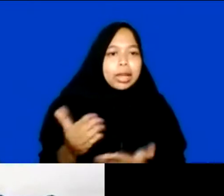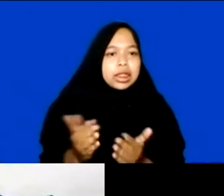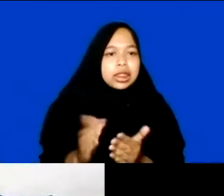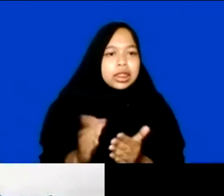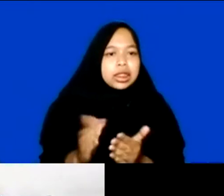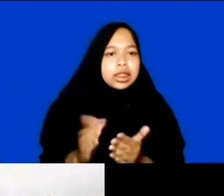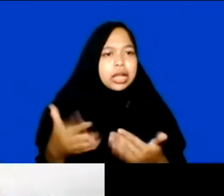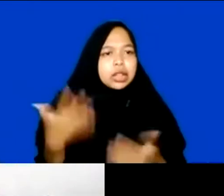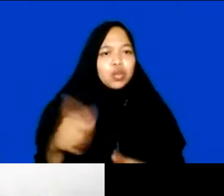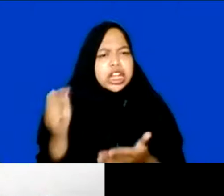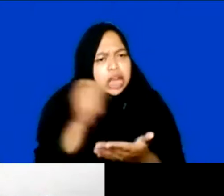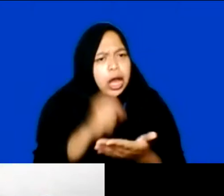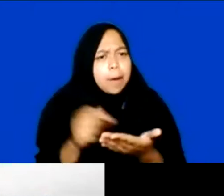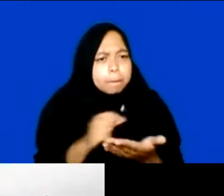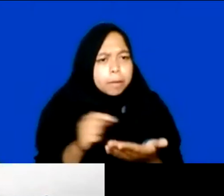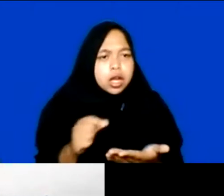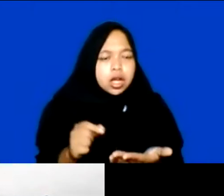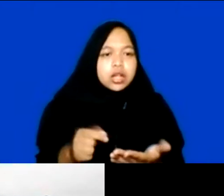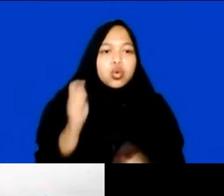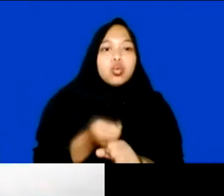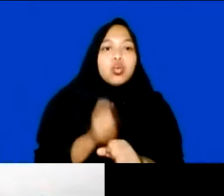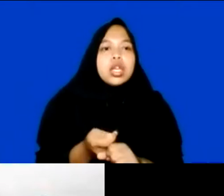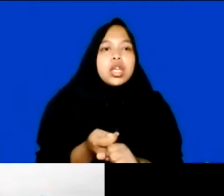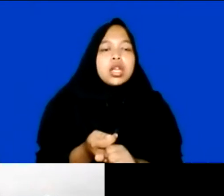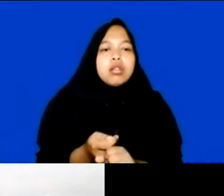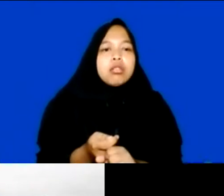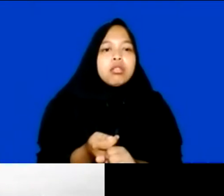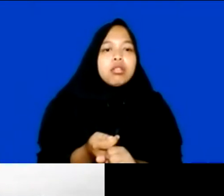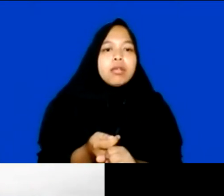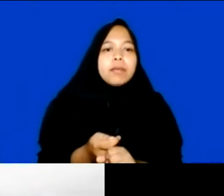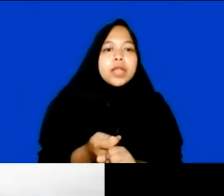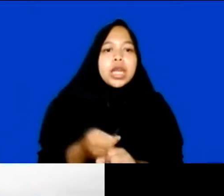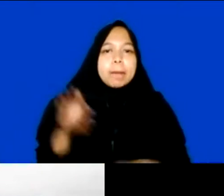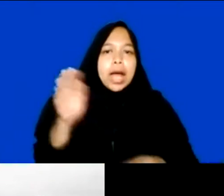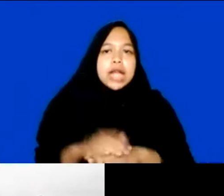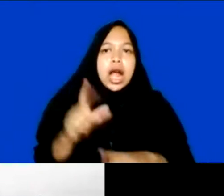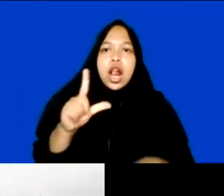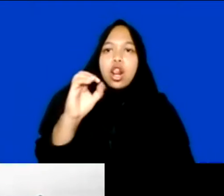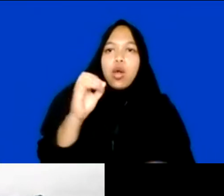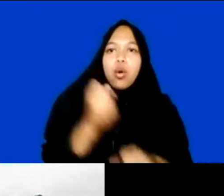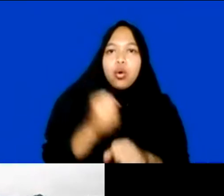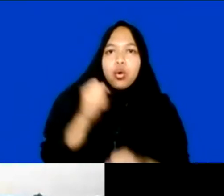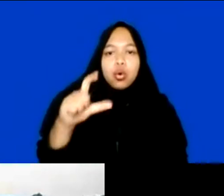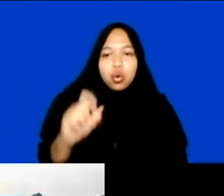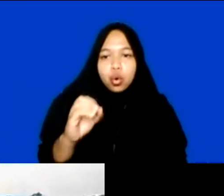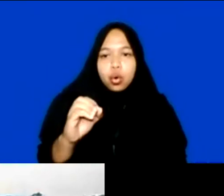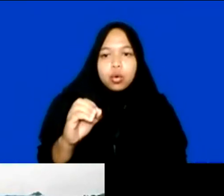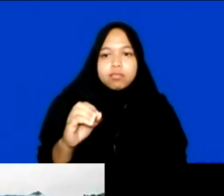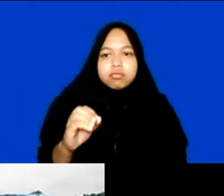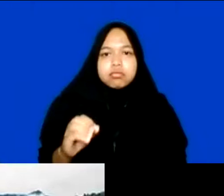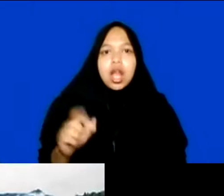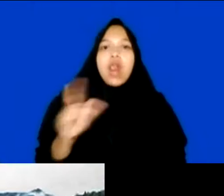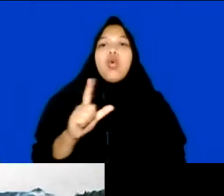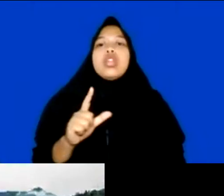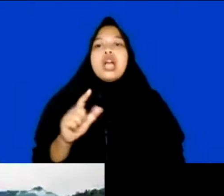digambar, diukir, segala macam udah bagus. Ya, pas begitu di logo, logonya kebalik. Jadi kan udah susah, jadi ya udah nggak bisa